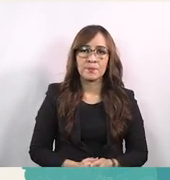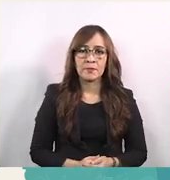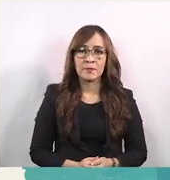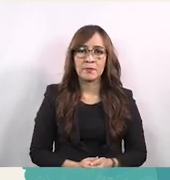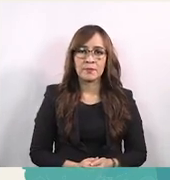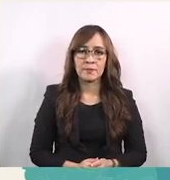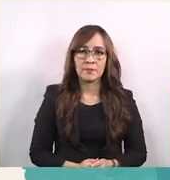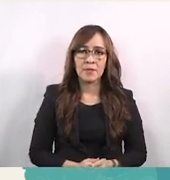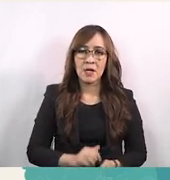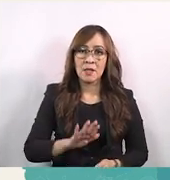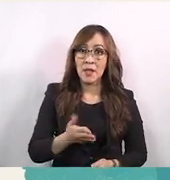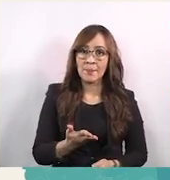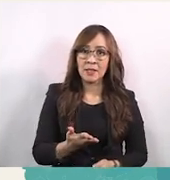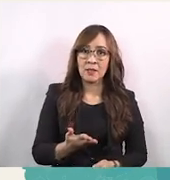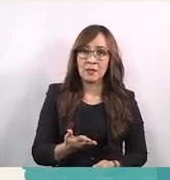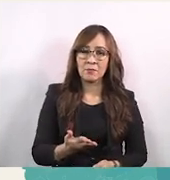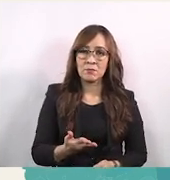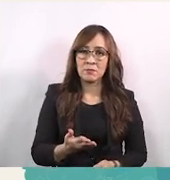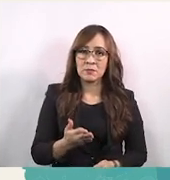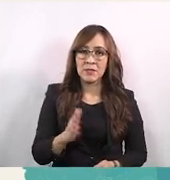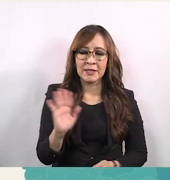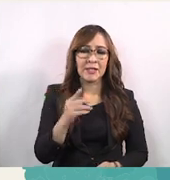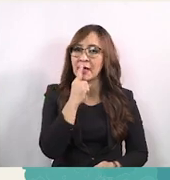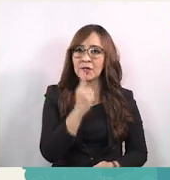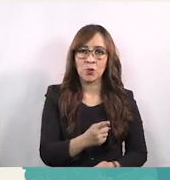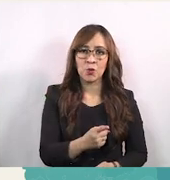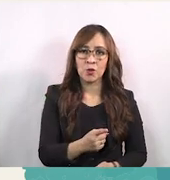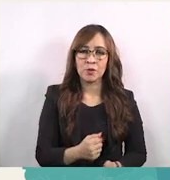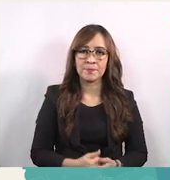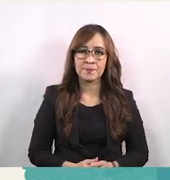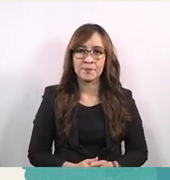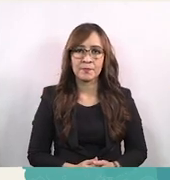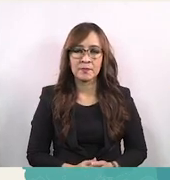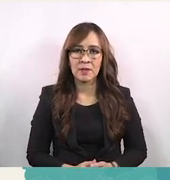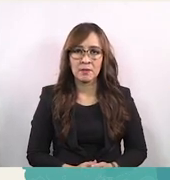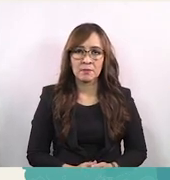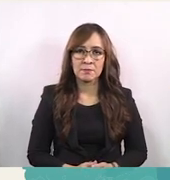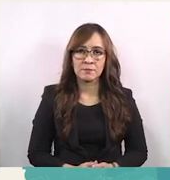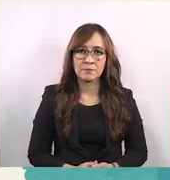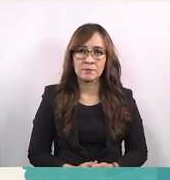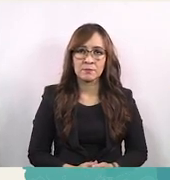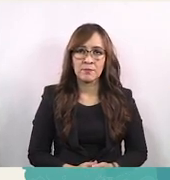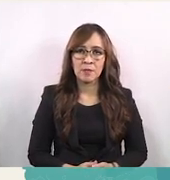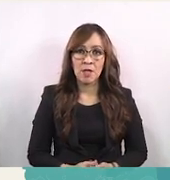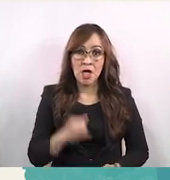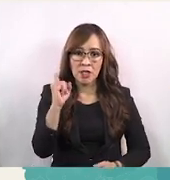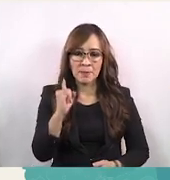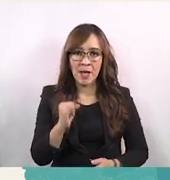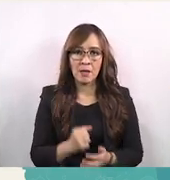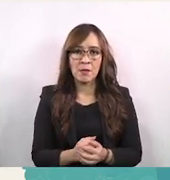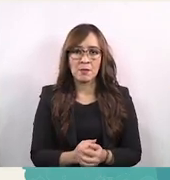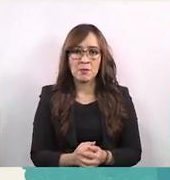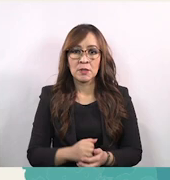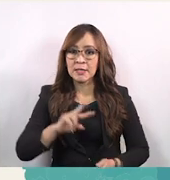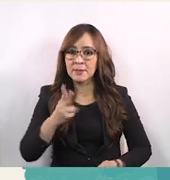secara secara daging tapi kemudian diserang saleroh lihat bukan kaos kakinya memegang kuas Arya Israil bangunlah